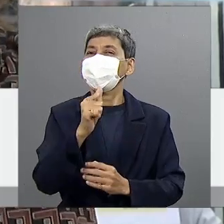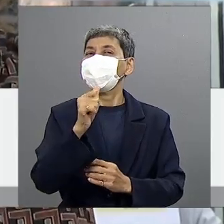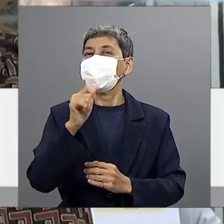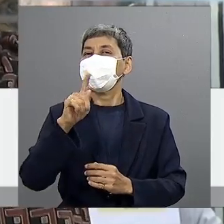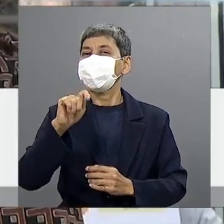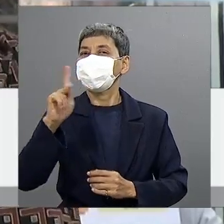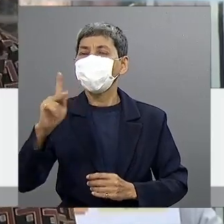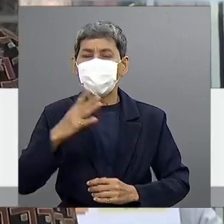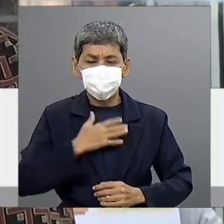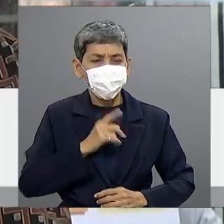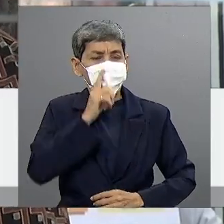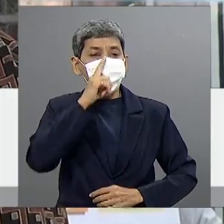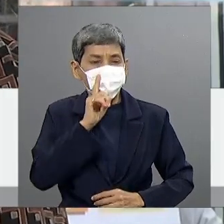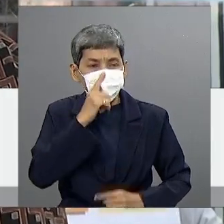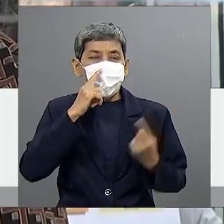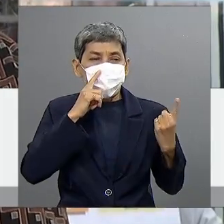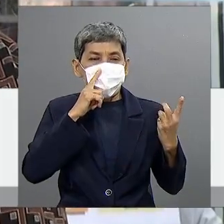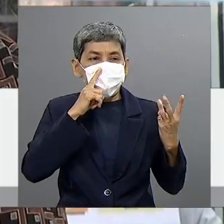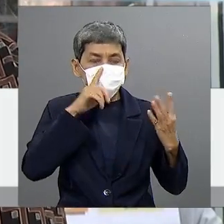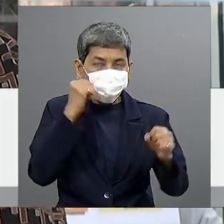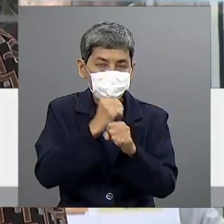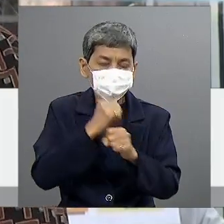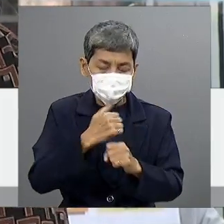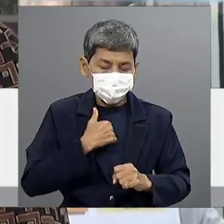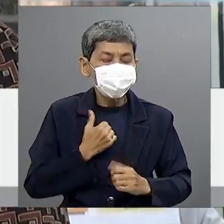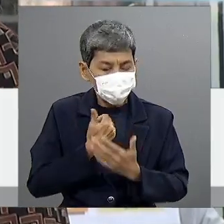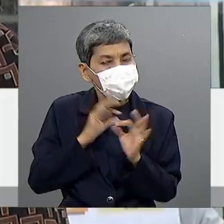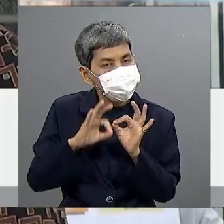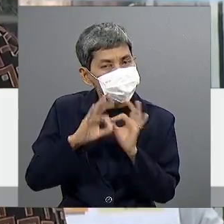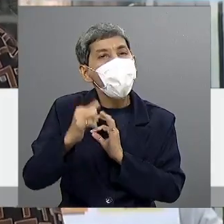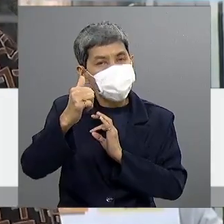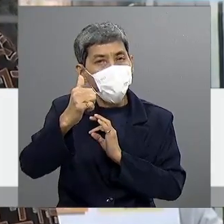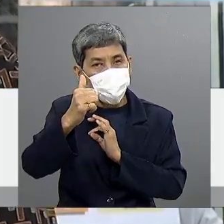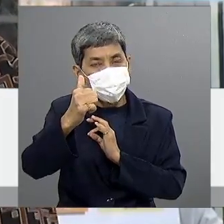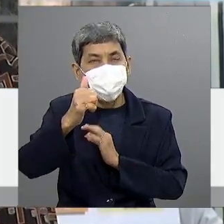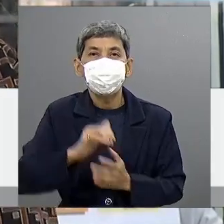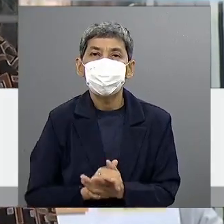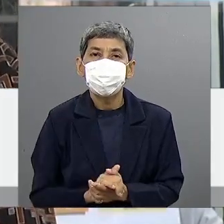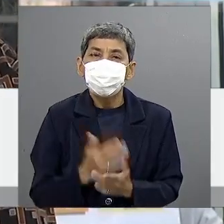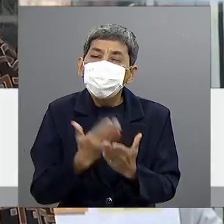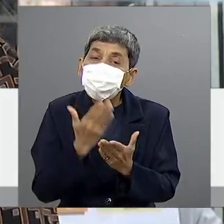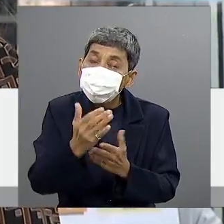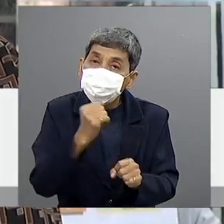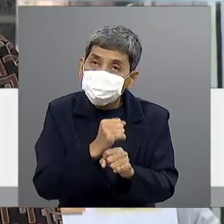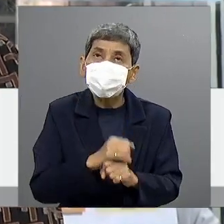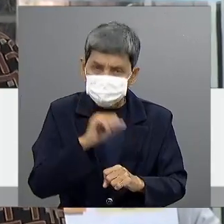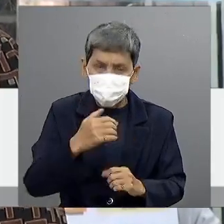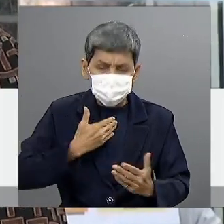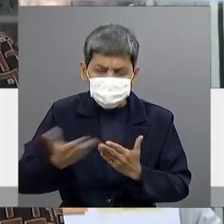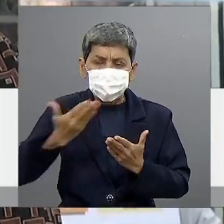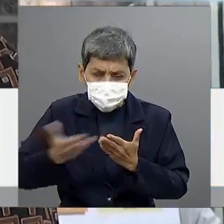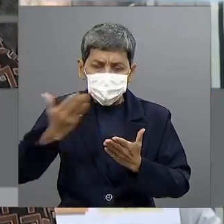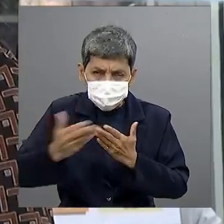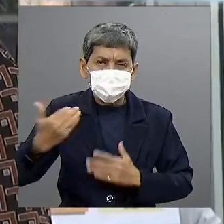วจบ่อยมันก็แบ่งไปได้ในระดับหนึ่งอะค่ะ ค่ะพอที่ผ่านมาบอกว่าซื้อกันหลายรอบมาก ใช่ซื้อหลายรอบ ทีขนาด